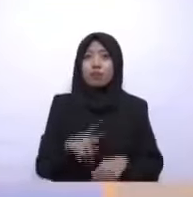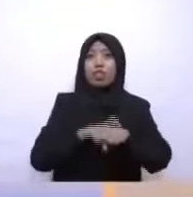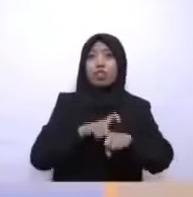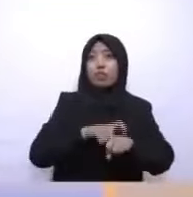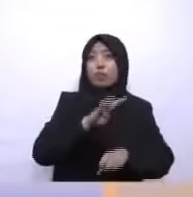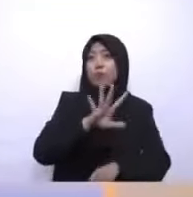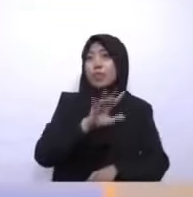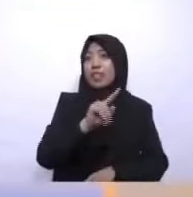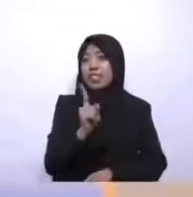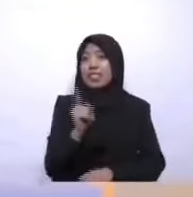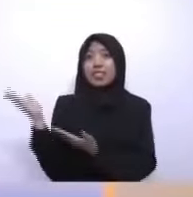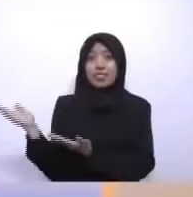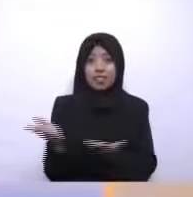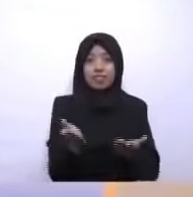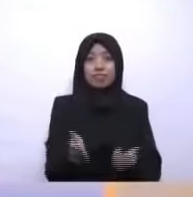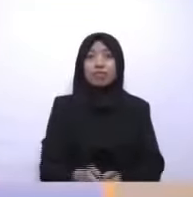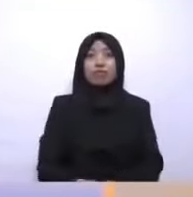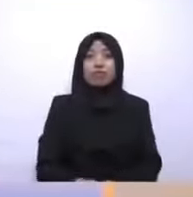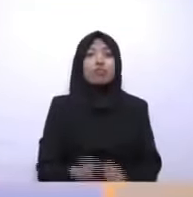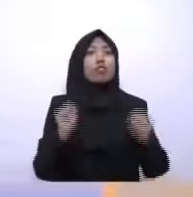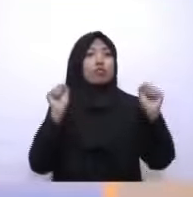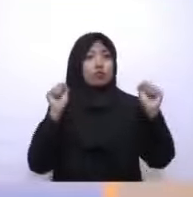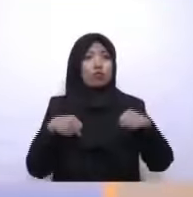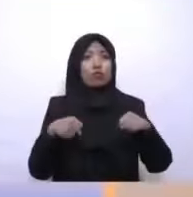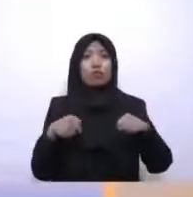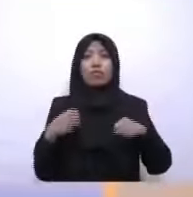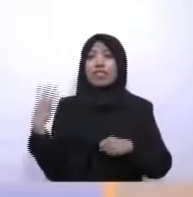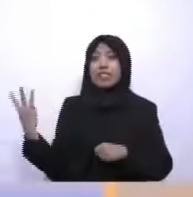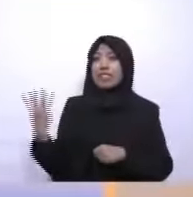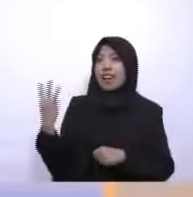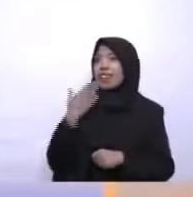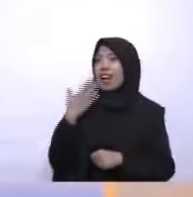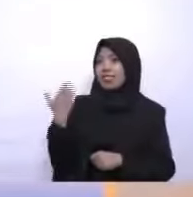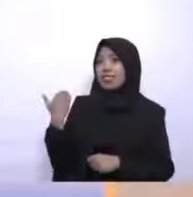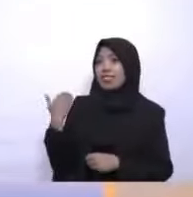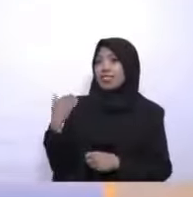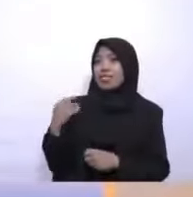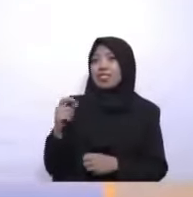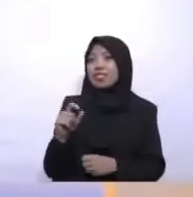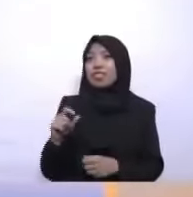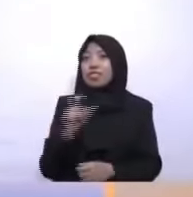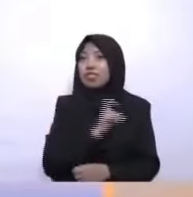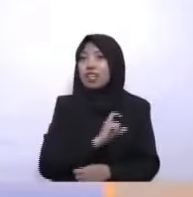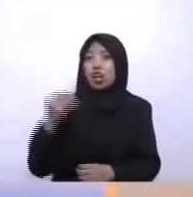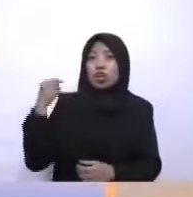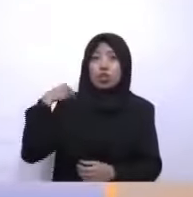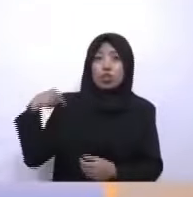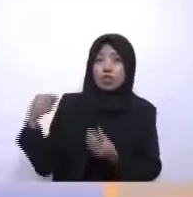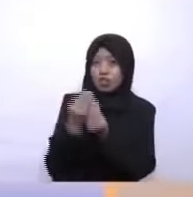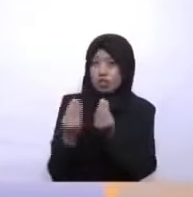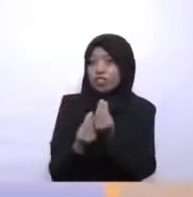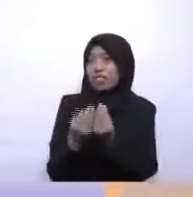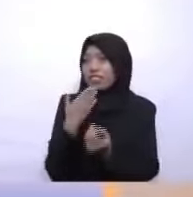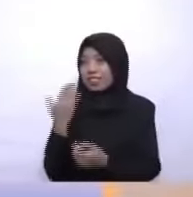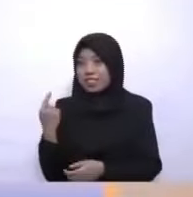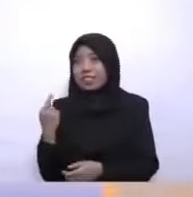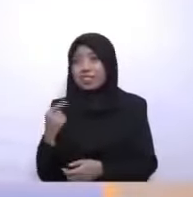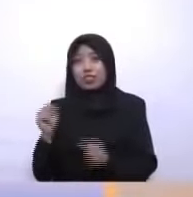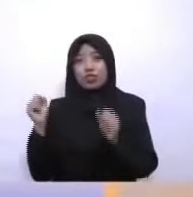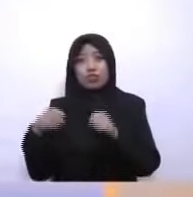Anda 45 detik. Silakan. Saya setuju dengan ketiga calon wakil gubernur ini. Memang kita dari mulai pendeteksi